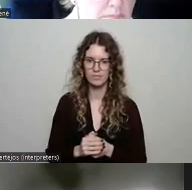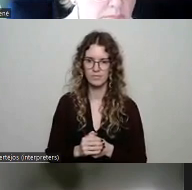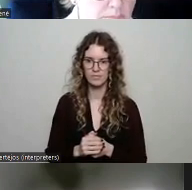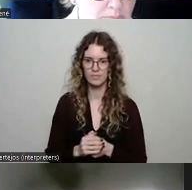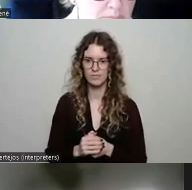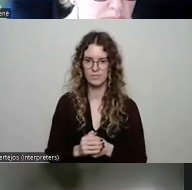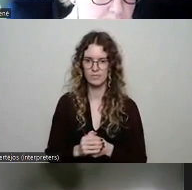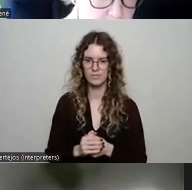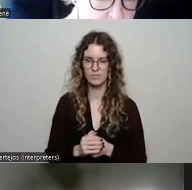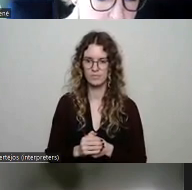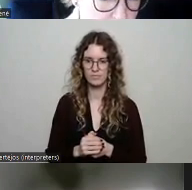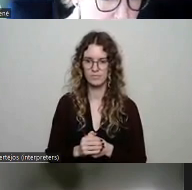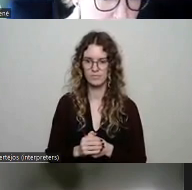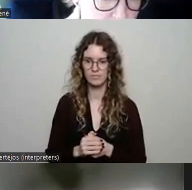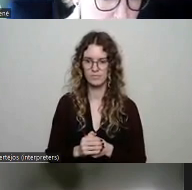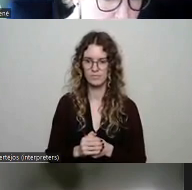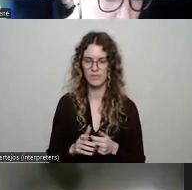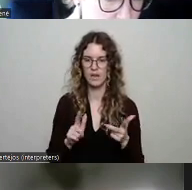integravimas.